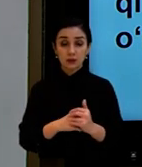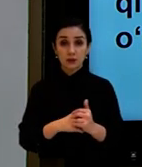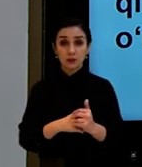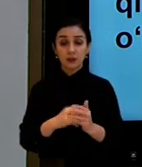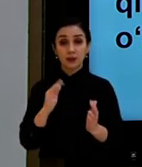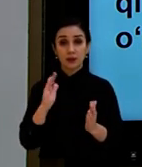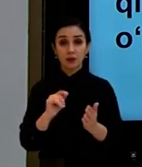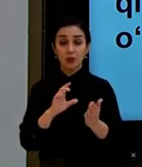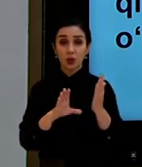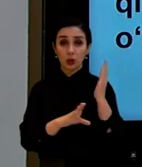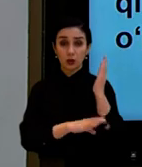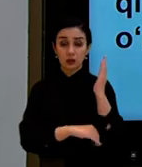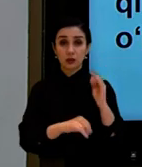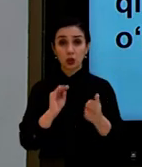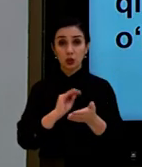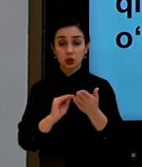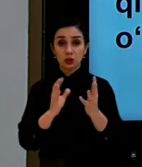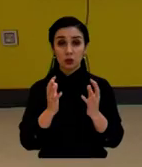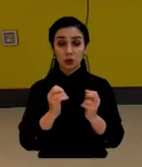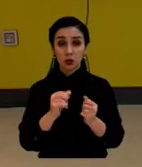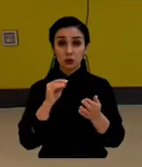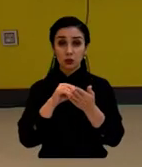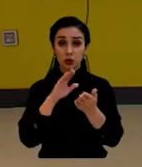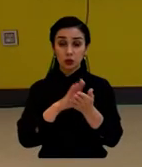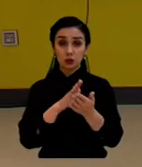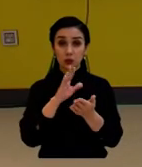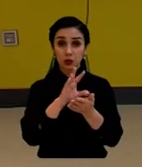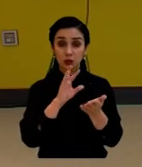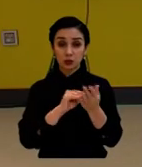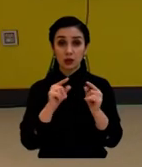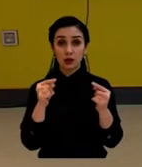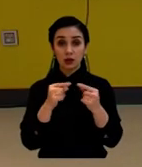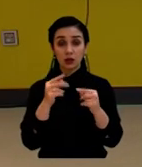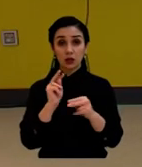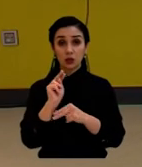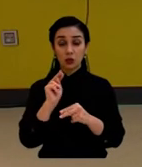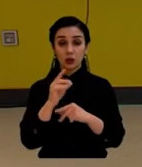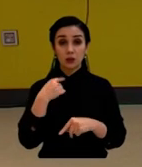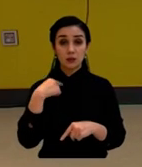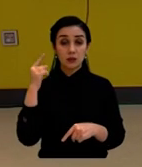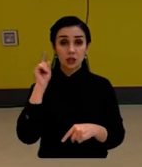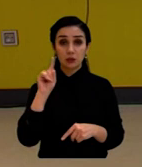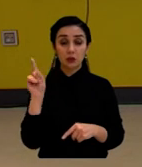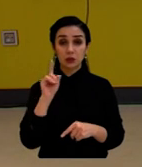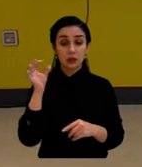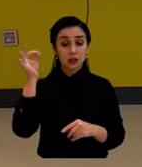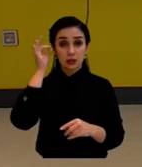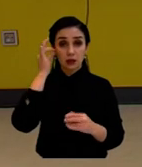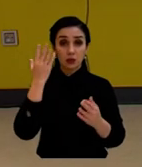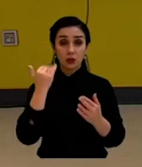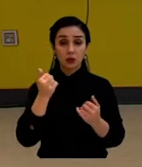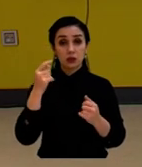Va oxirida yozib olish odati esa uni aniqlikka o'rgatadi deyapti. Biz bilamizki, eslab